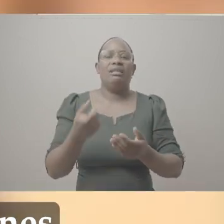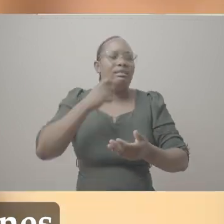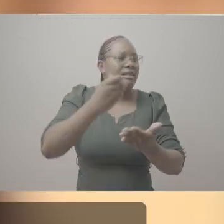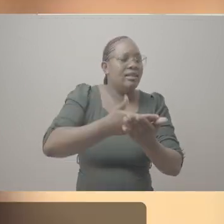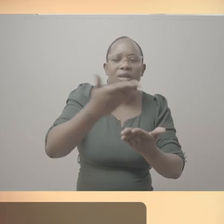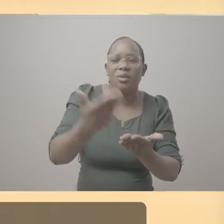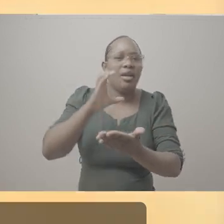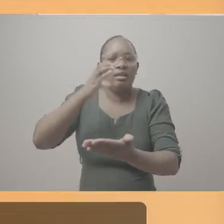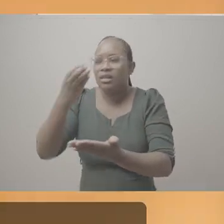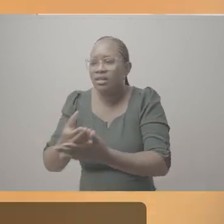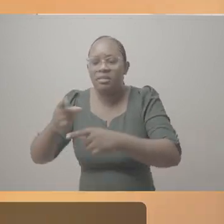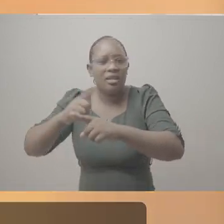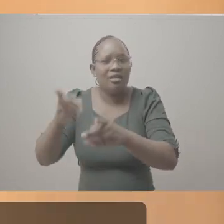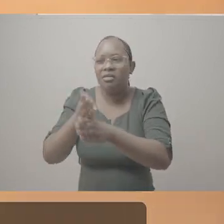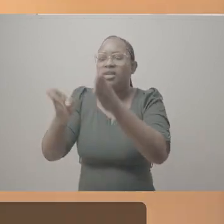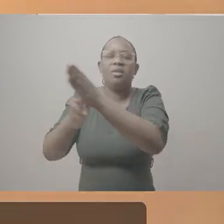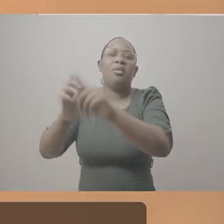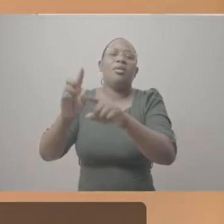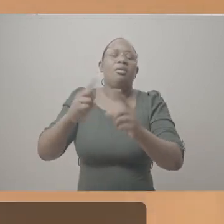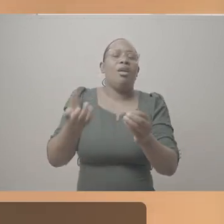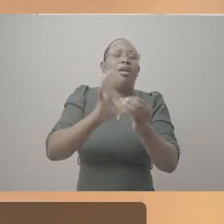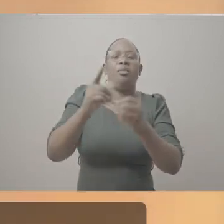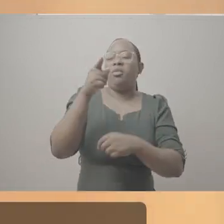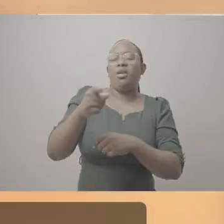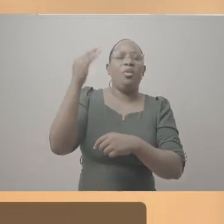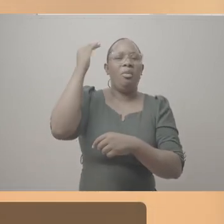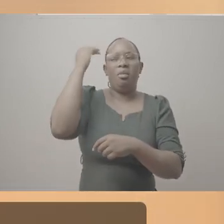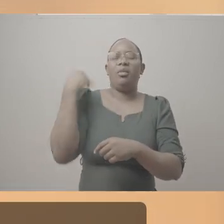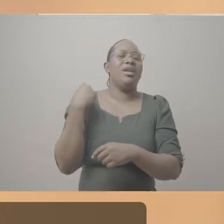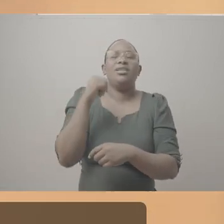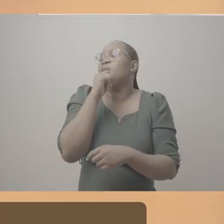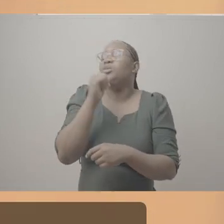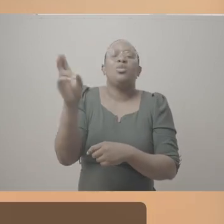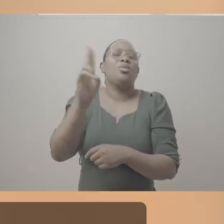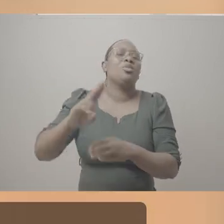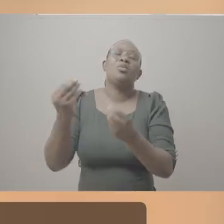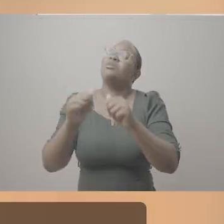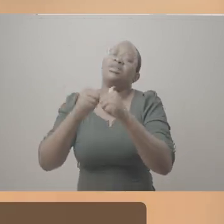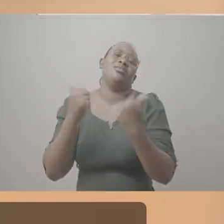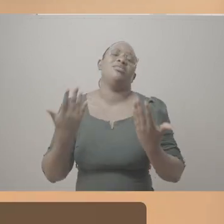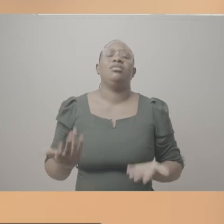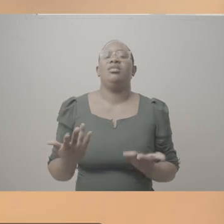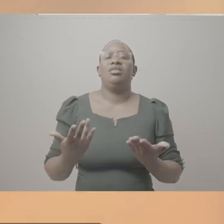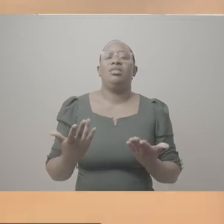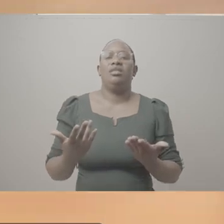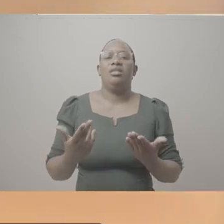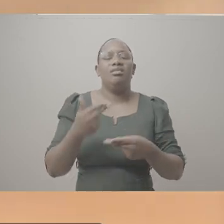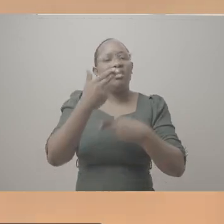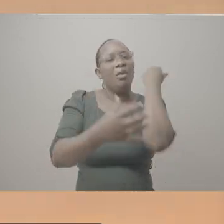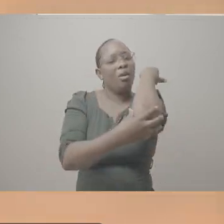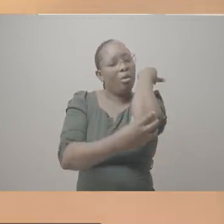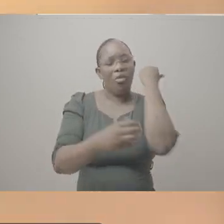tuverese so chakatushuka simenti yayuma inotulavereka kuti mali yonke tupesi kuti ugwasirize makaplos amaninze